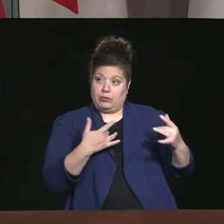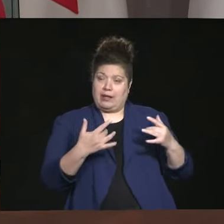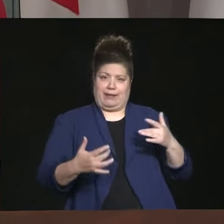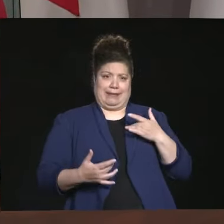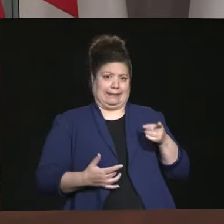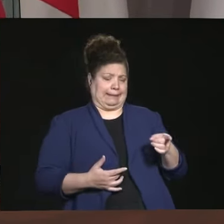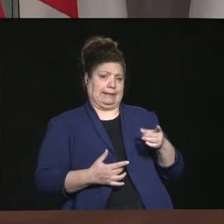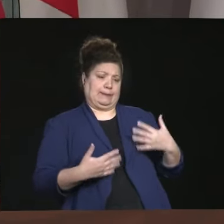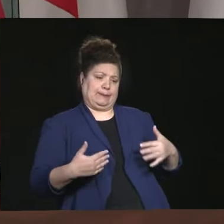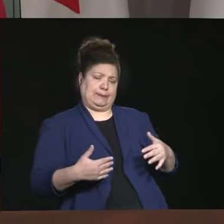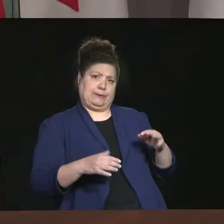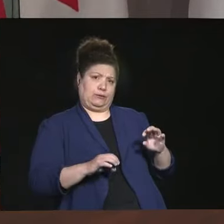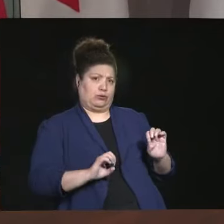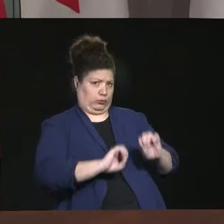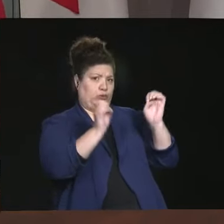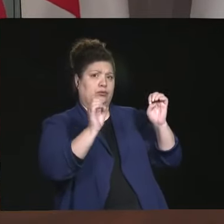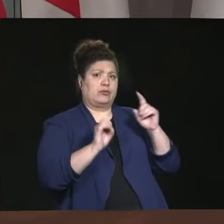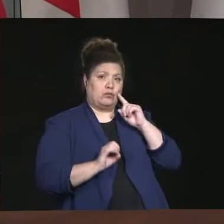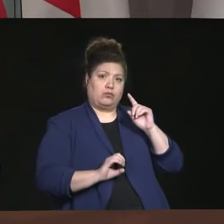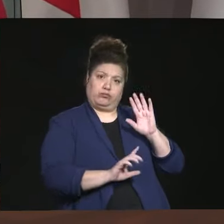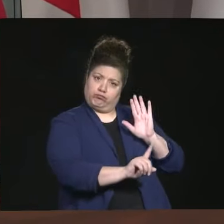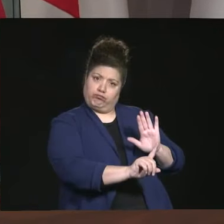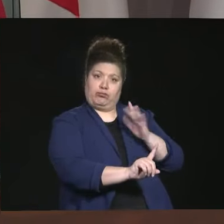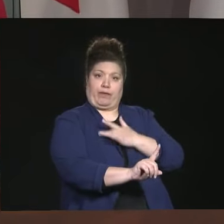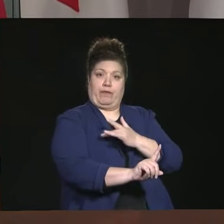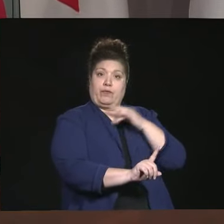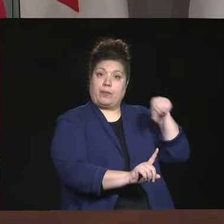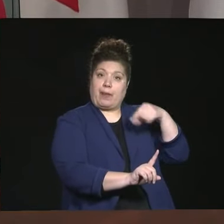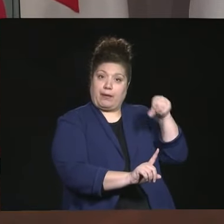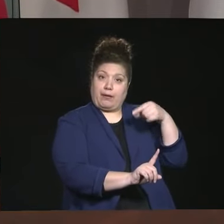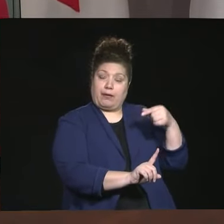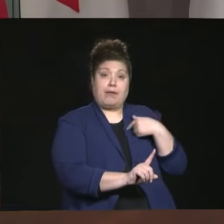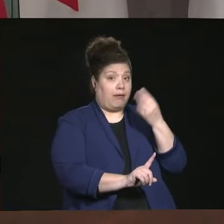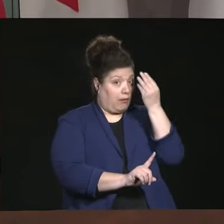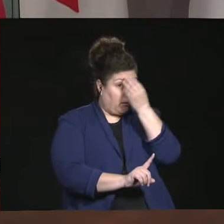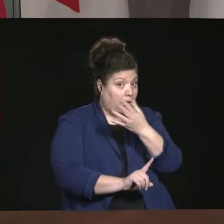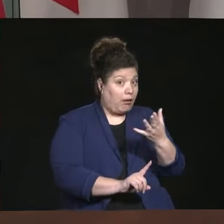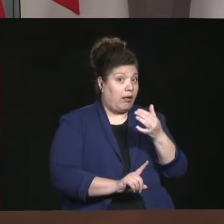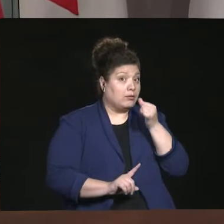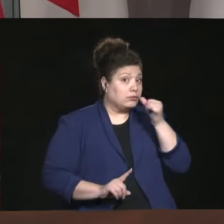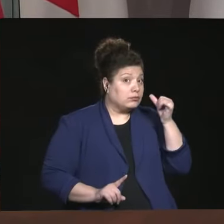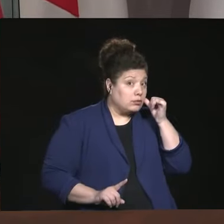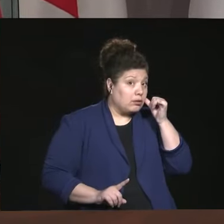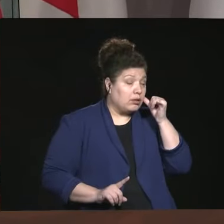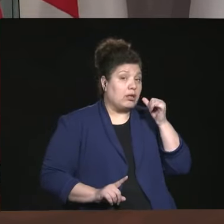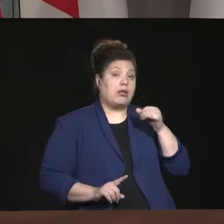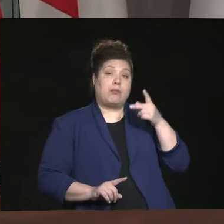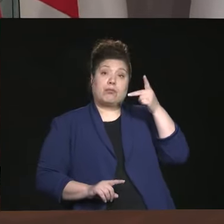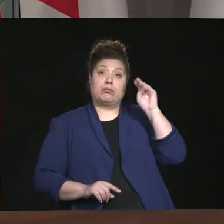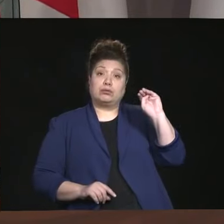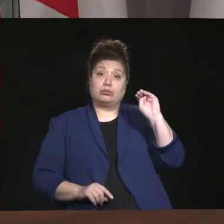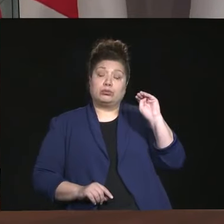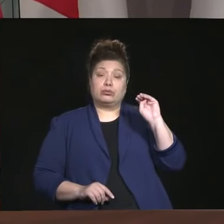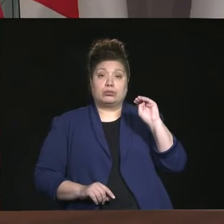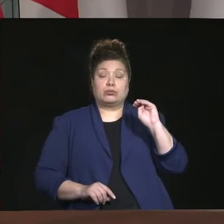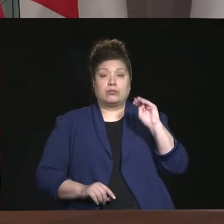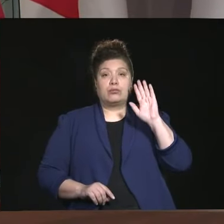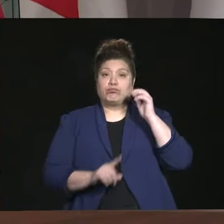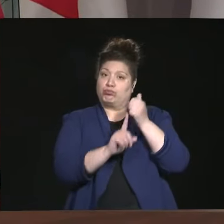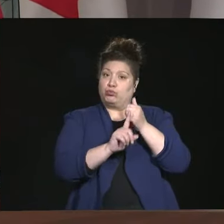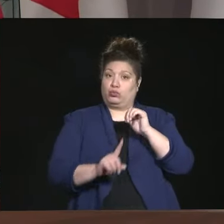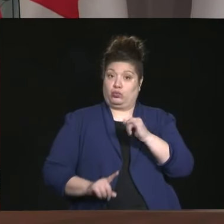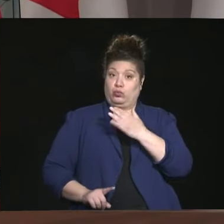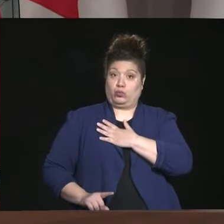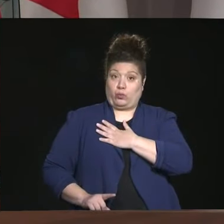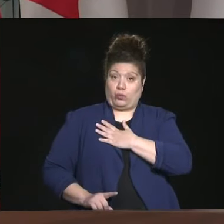que hier, le Premier ministre a parlé, le Premier ministre Trudeau a parlé avec le Premier ministre Legault,